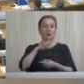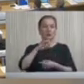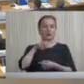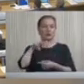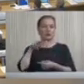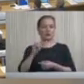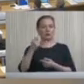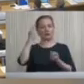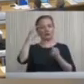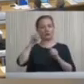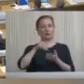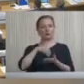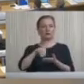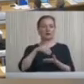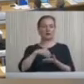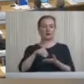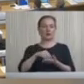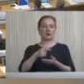Дякую, більше за тримання.